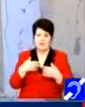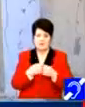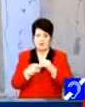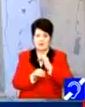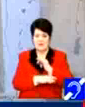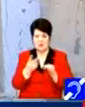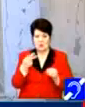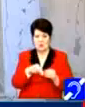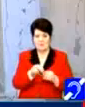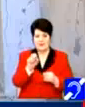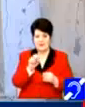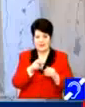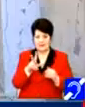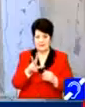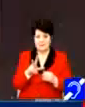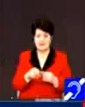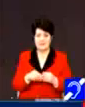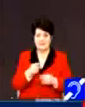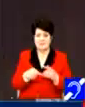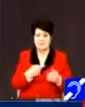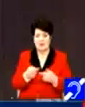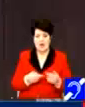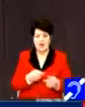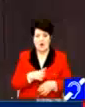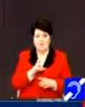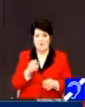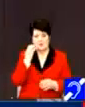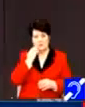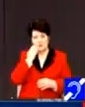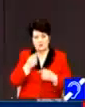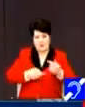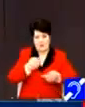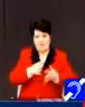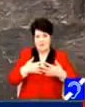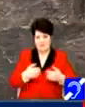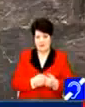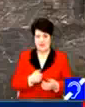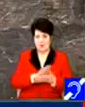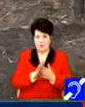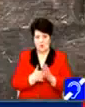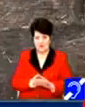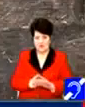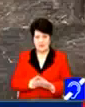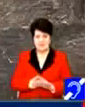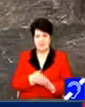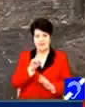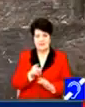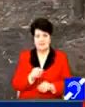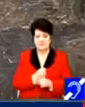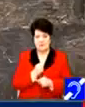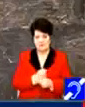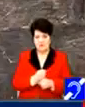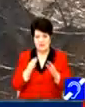În 2013, după un lung proces, castelul a fost retrocedat moștenitorilor familiei Ghica, cu o condiție: preventoriul să mai funcționeze